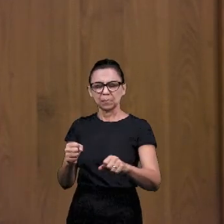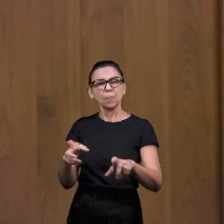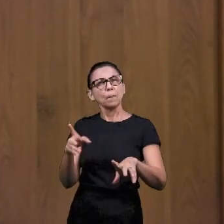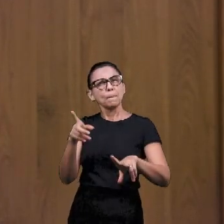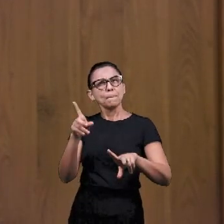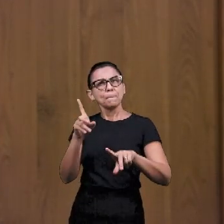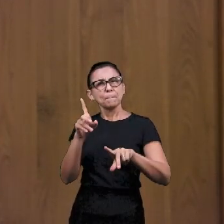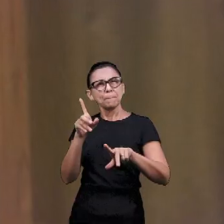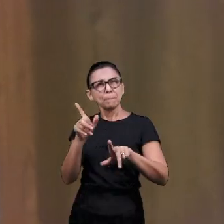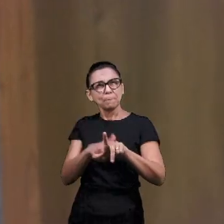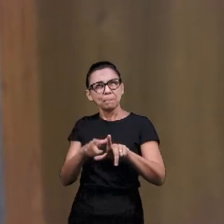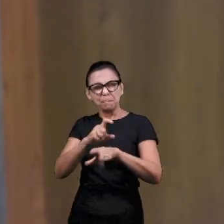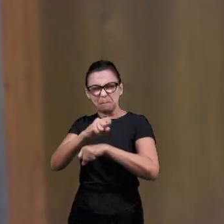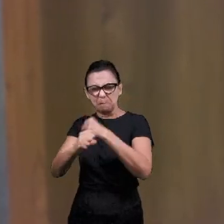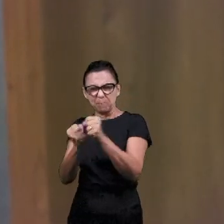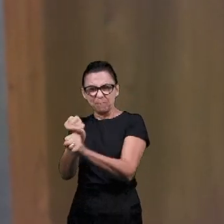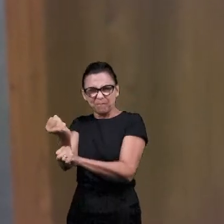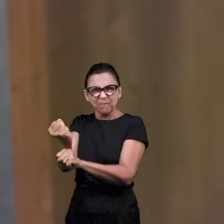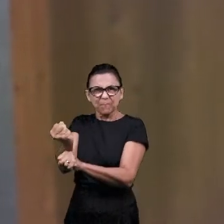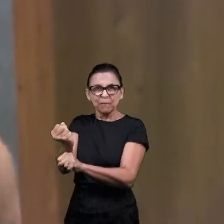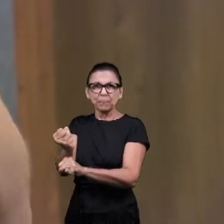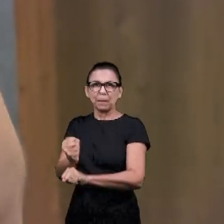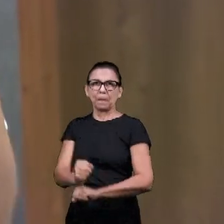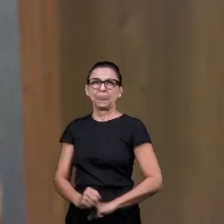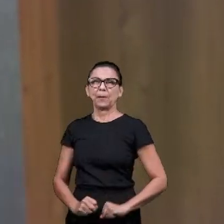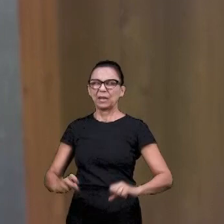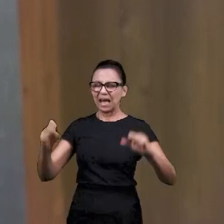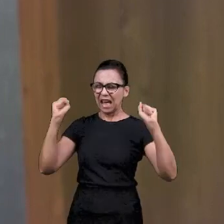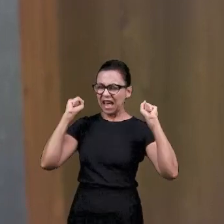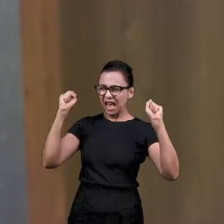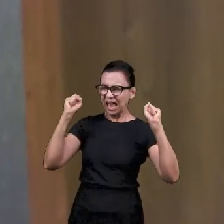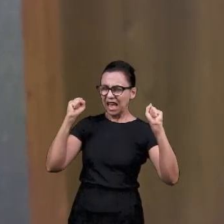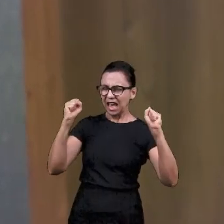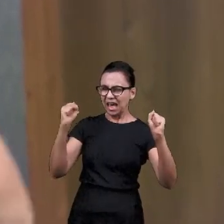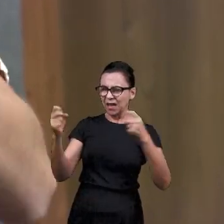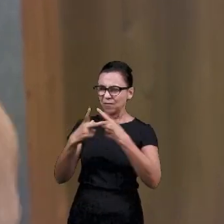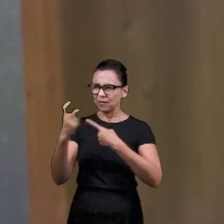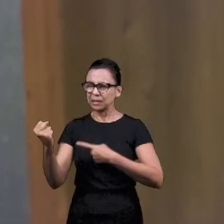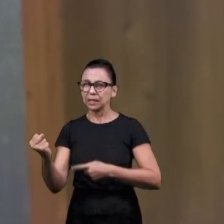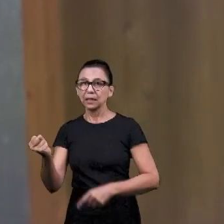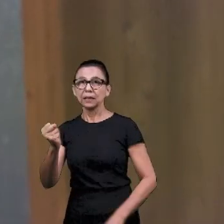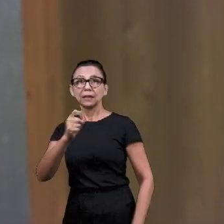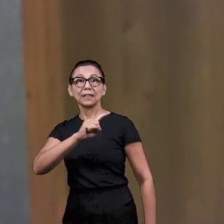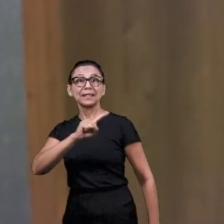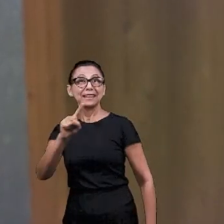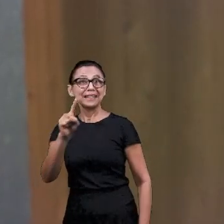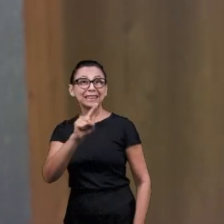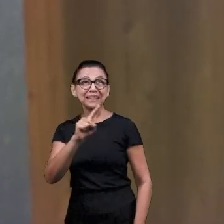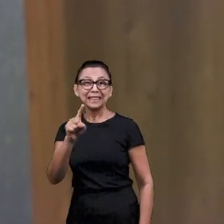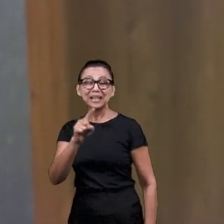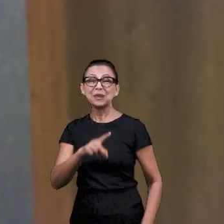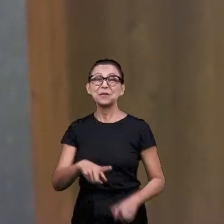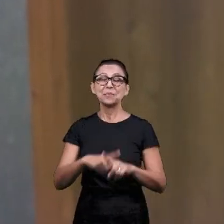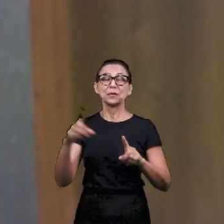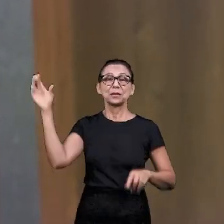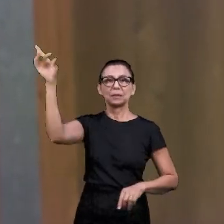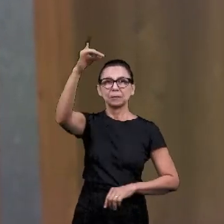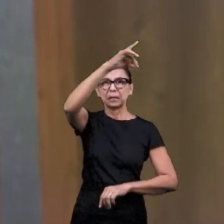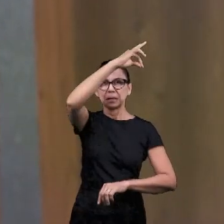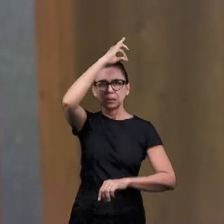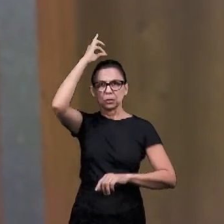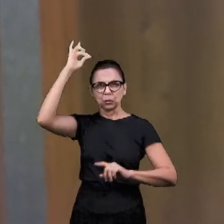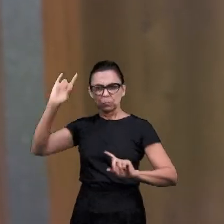Mais le Saint-Esprit a rempli Samson de force, lui a pris Samson, donc il